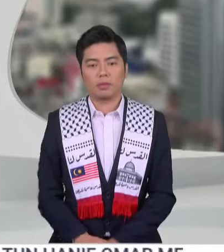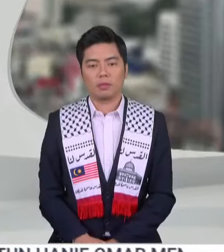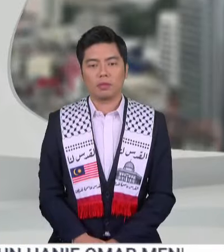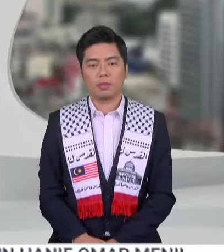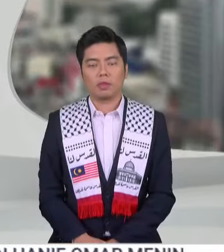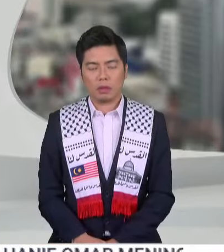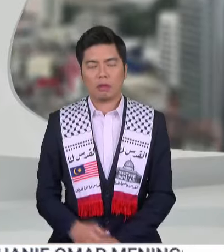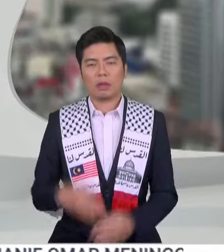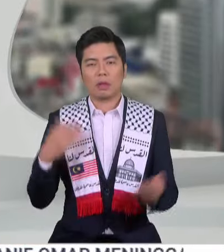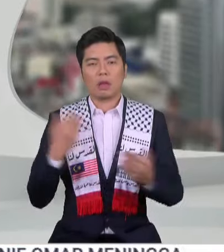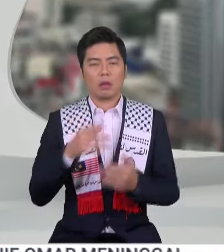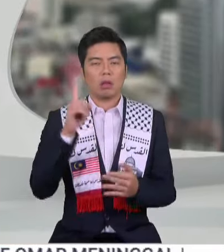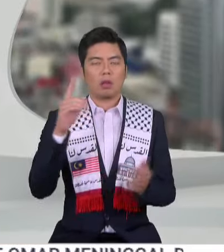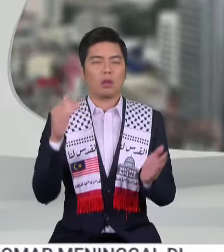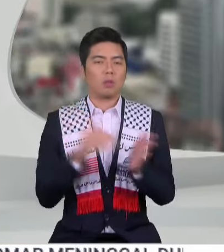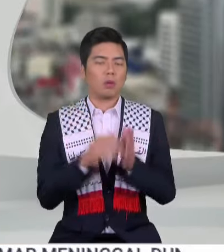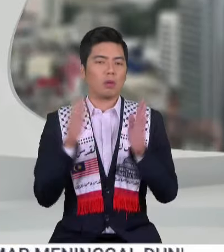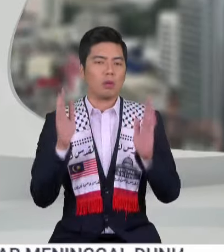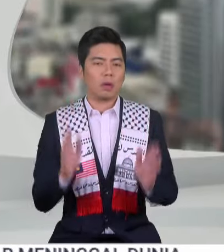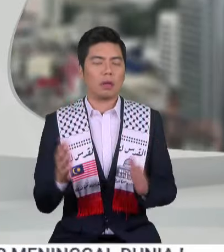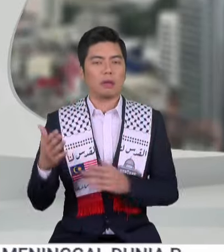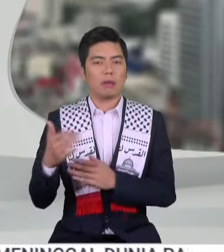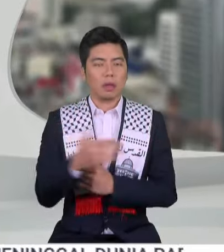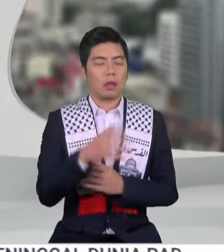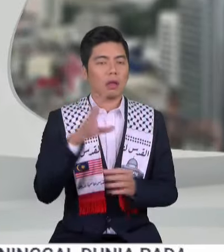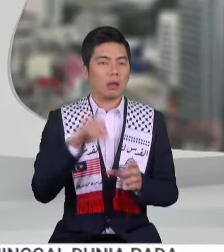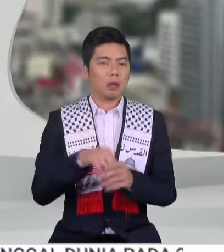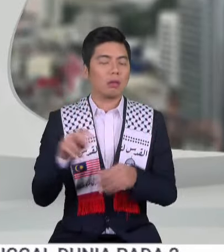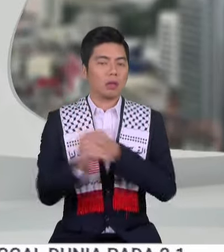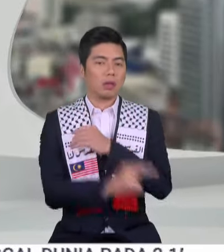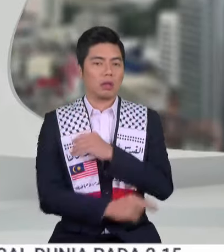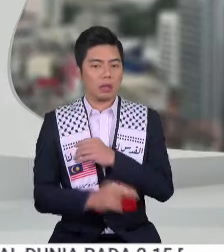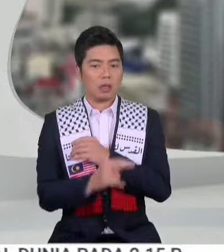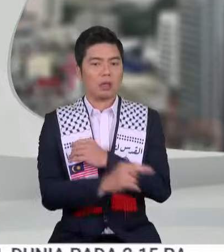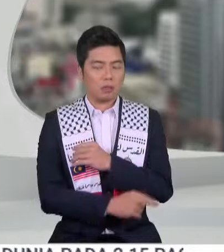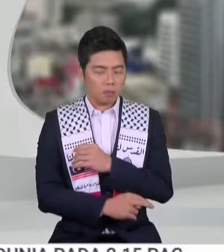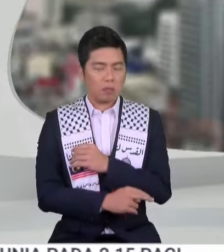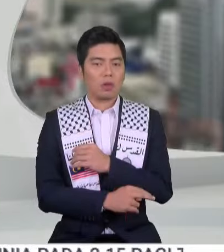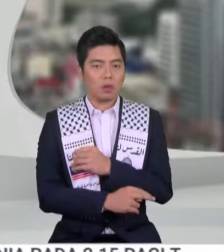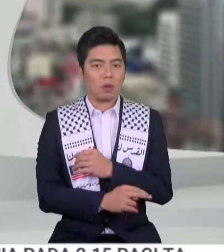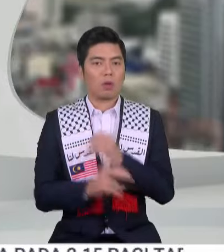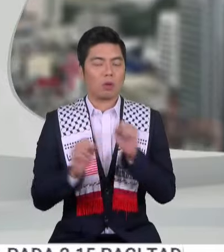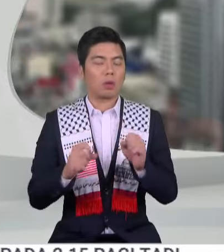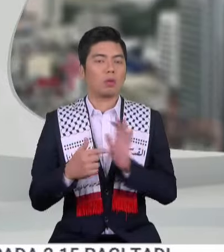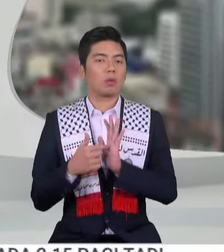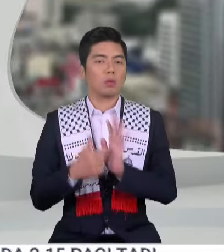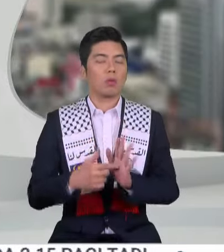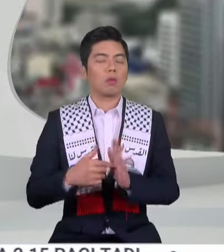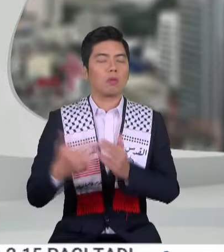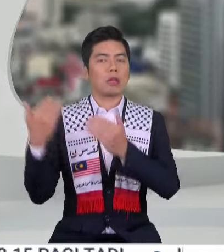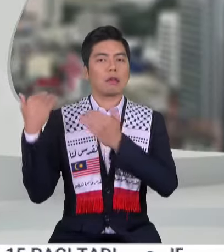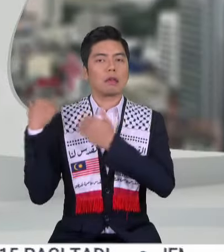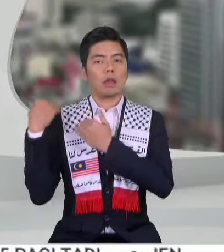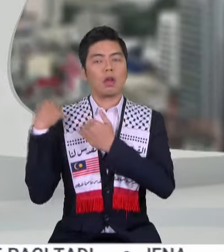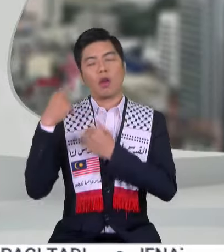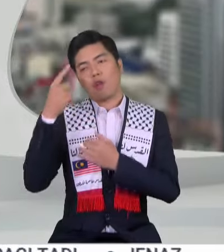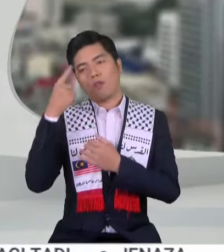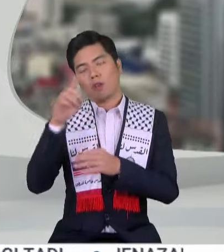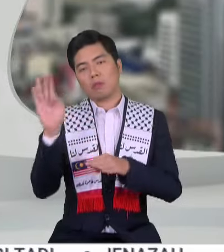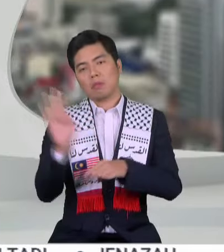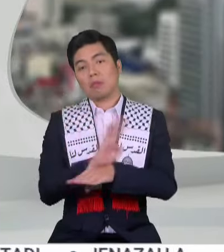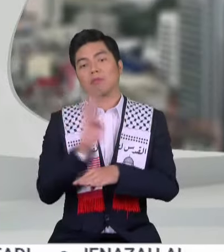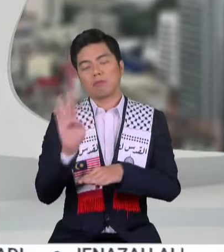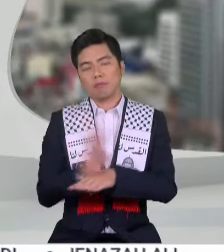Hampir 1,000 pengusaha ikan hiasan di negeri ini berjaya memainkan peranan masing-masing kepada pengeluaran produk